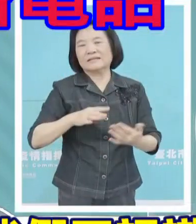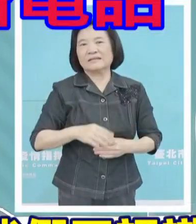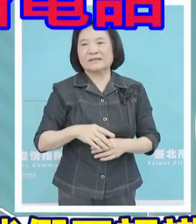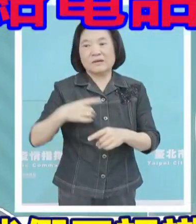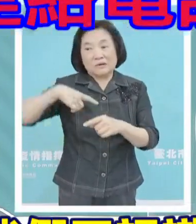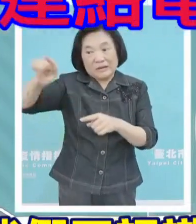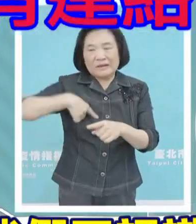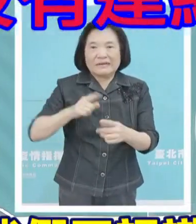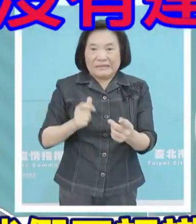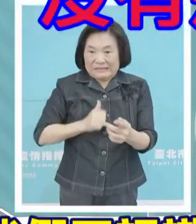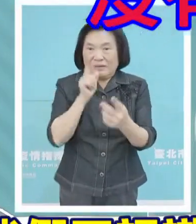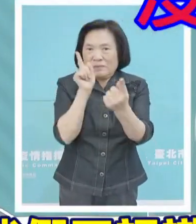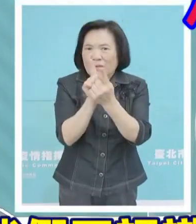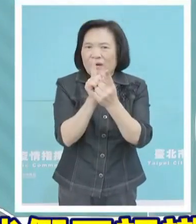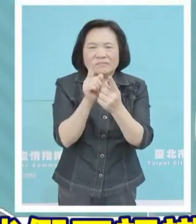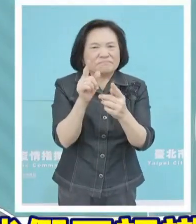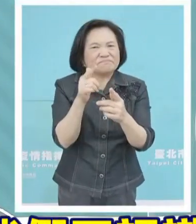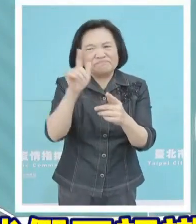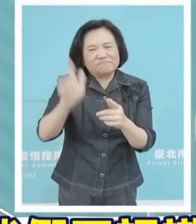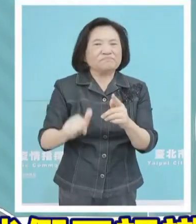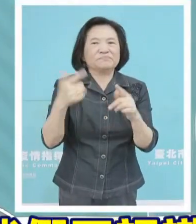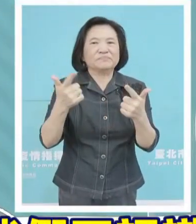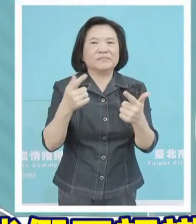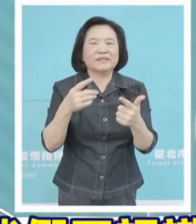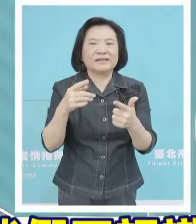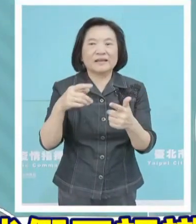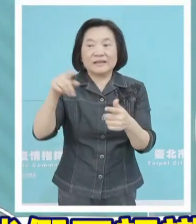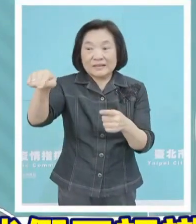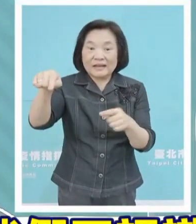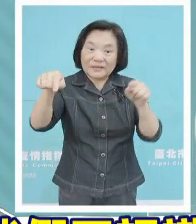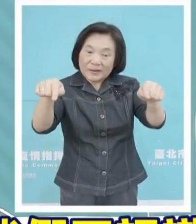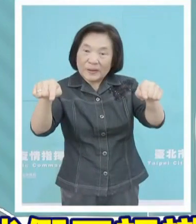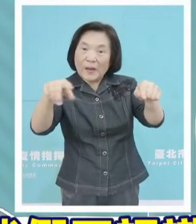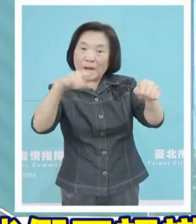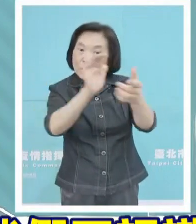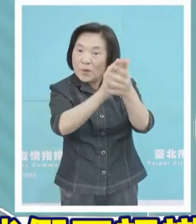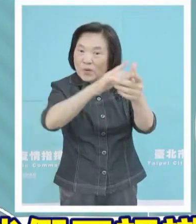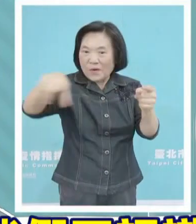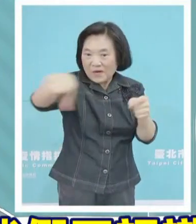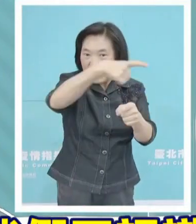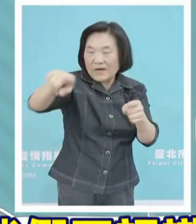所以他只能找到他的朋友认识我的人帮他转这个讯息。